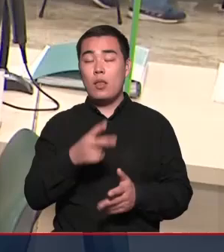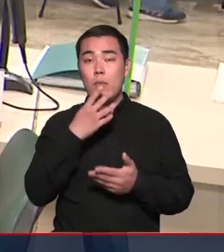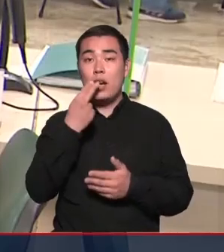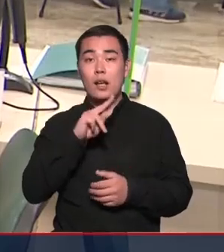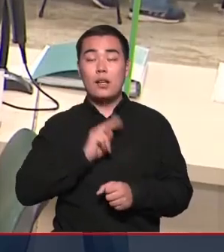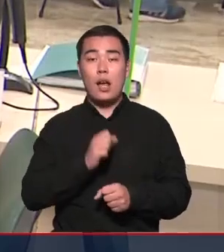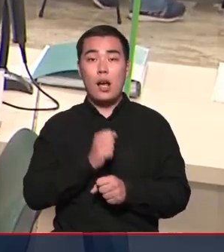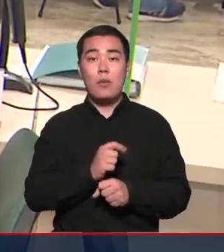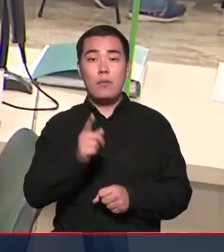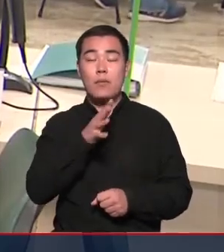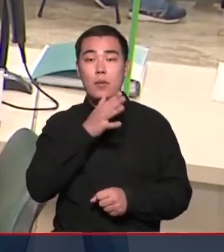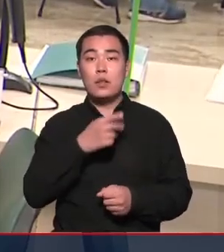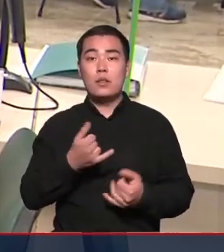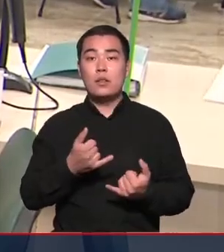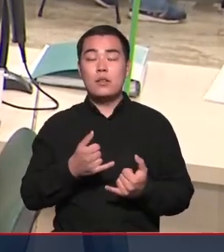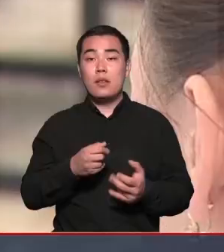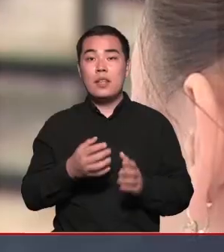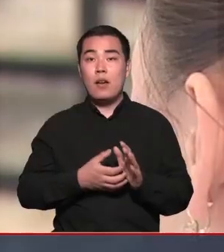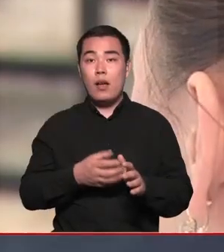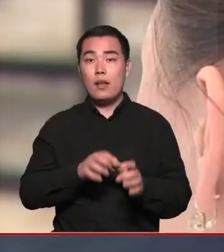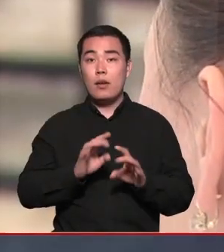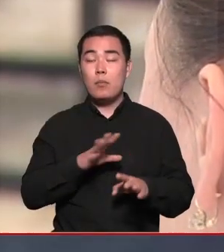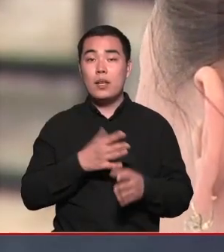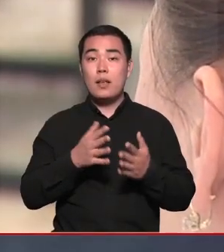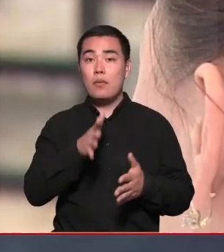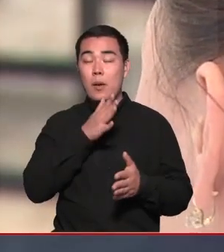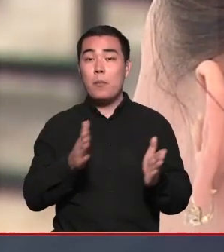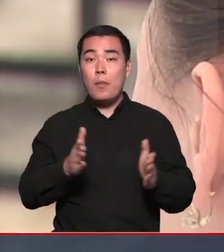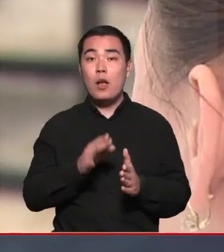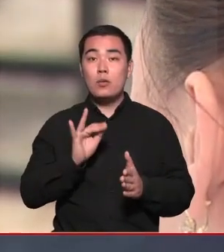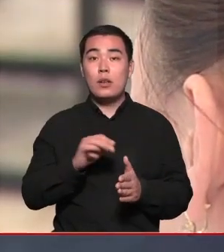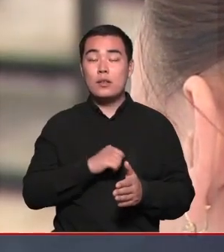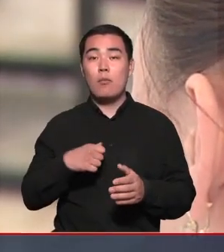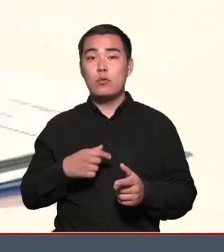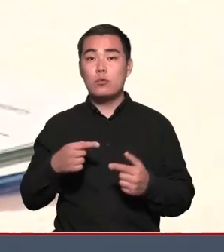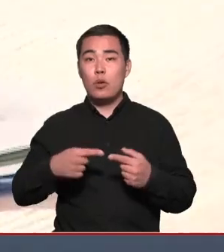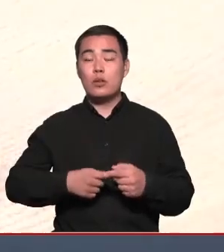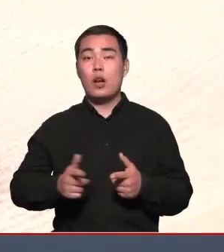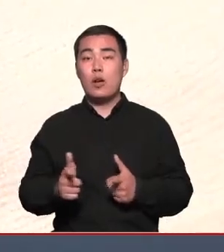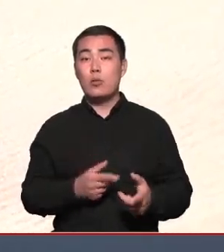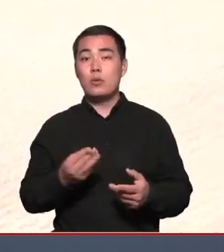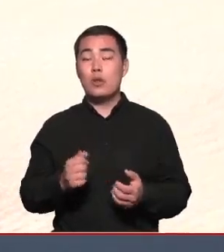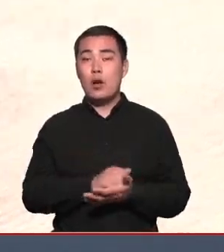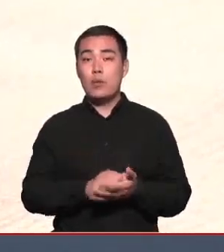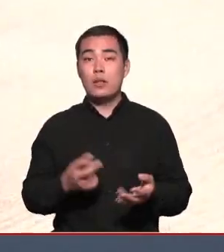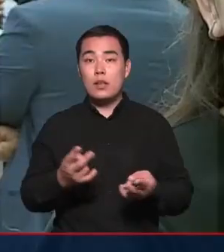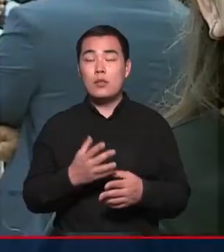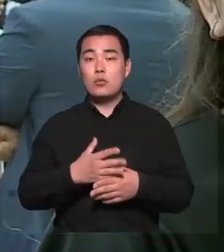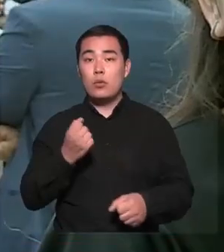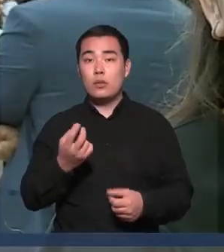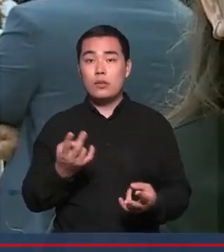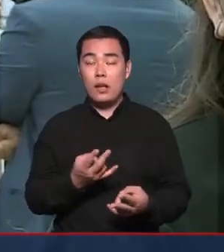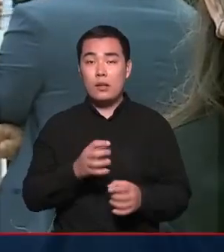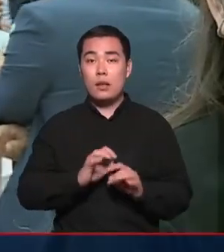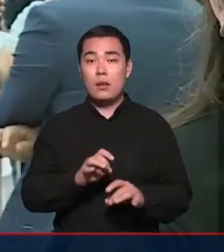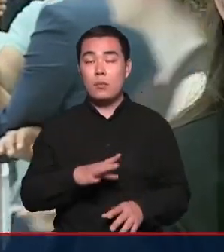жұмыс істеуіне уақыт тығыз деді спикер. Бірақ мерзім қысқа болса да нұсқа құжат қажет. Қаржыны басқару қатаңдықты талап етеді. Поэтому